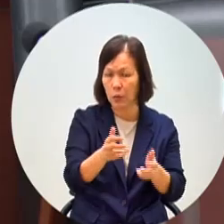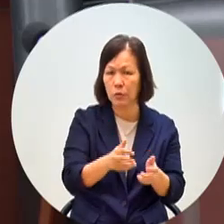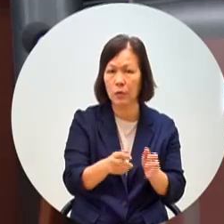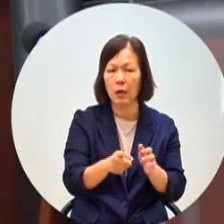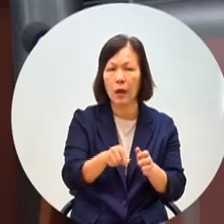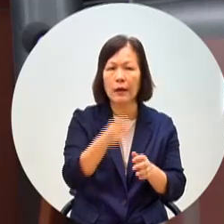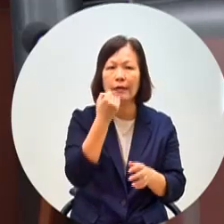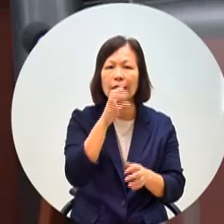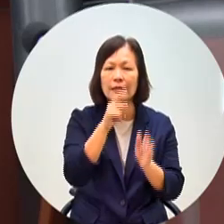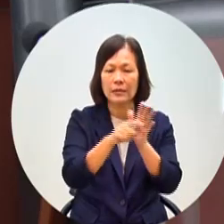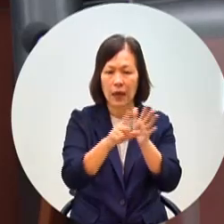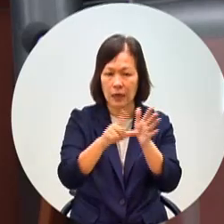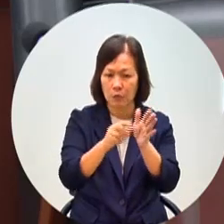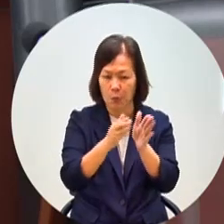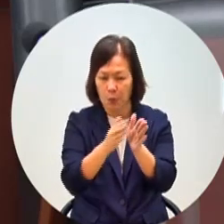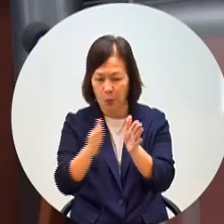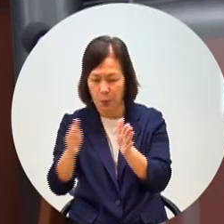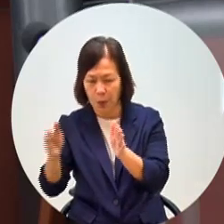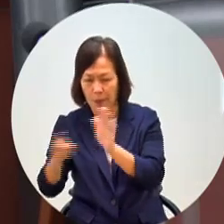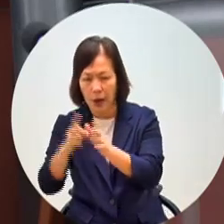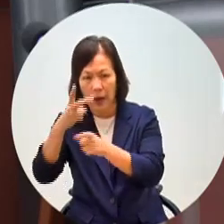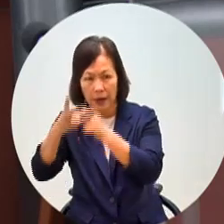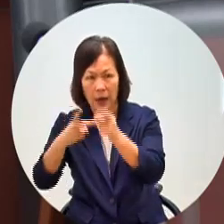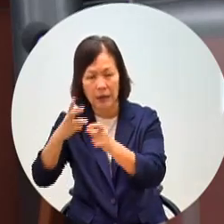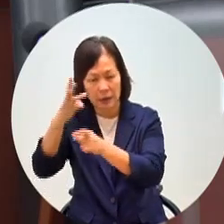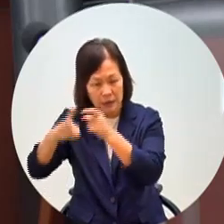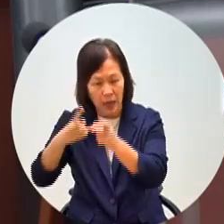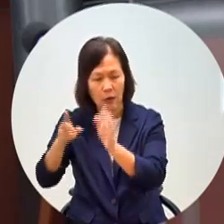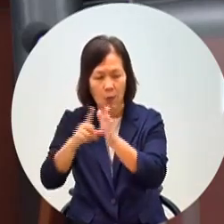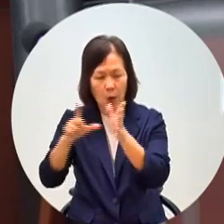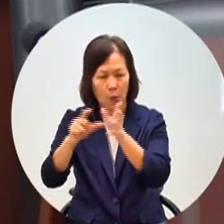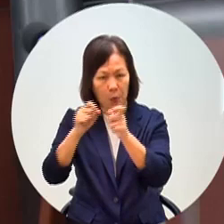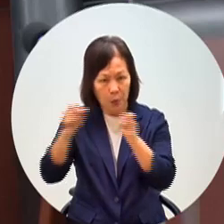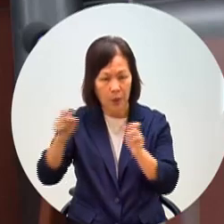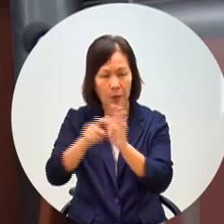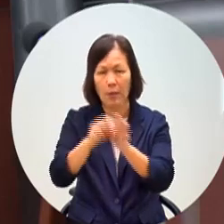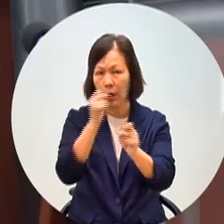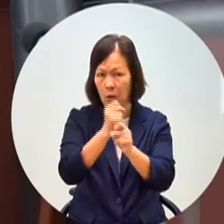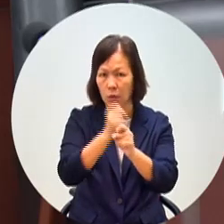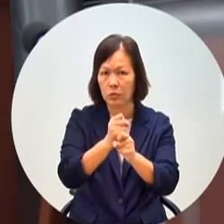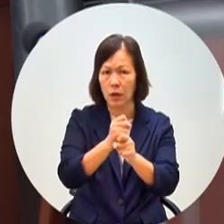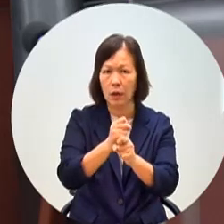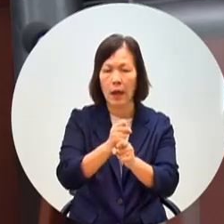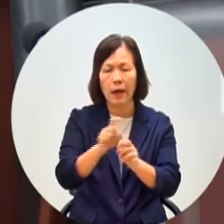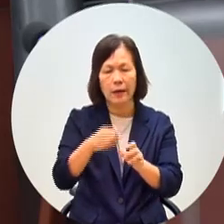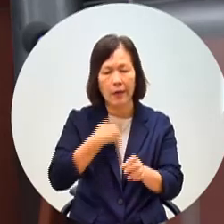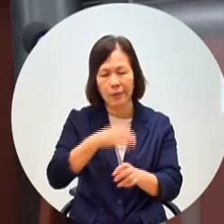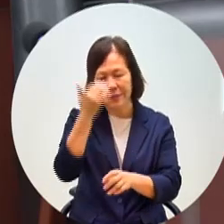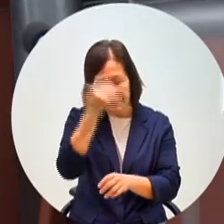经延宕2年3年蛮久的一个工程，没有想到它